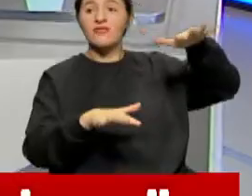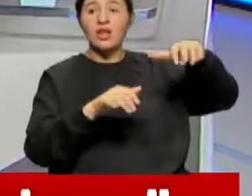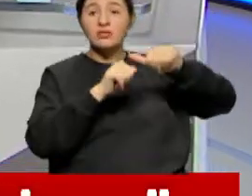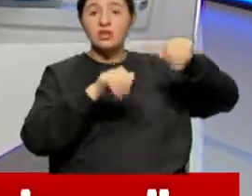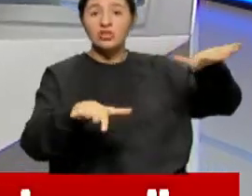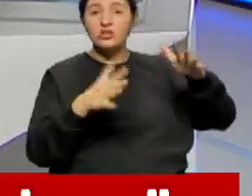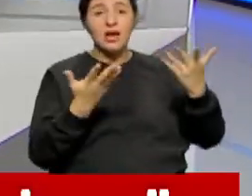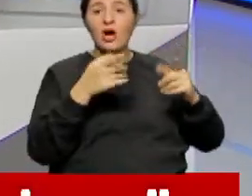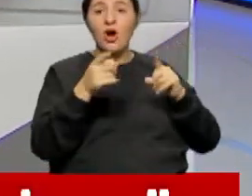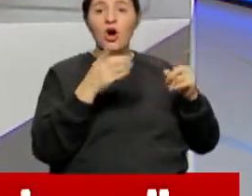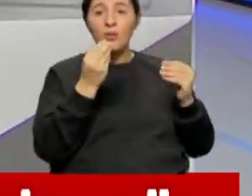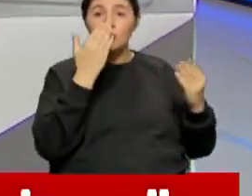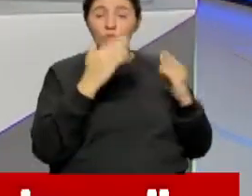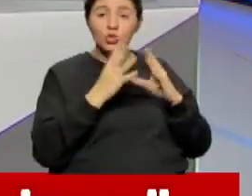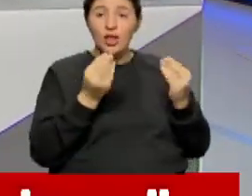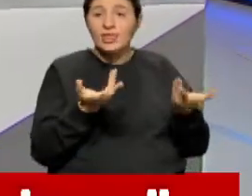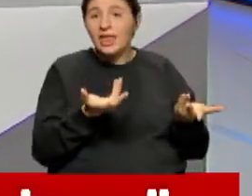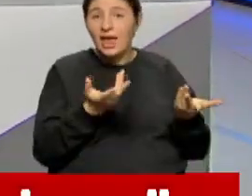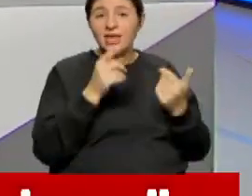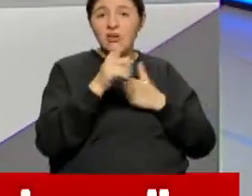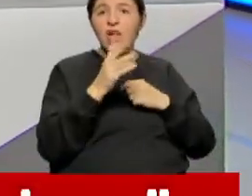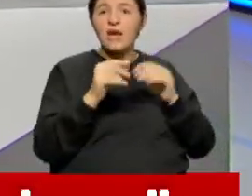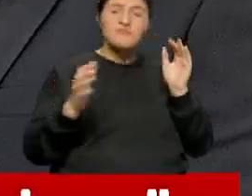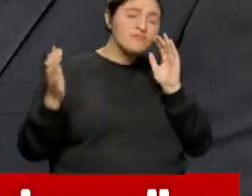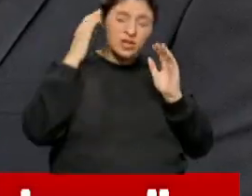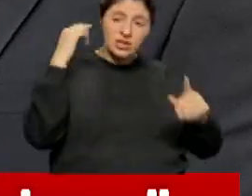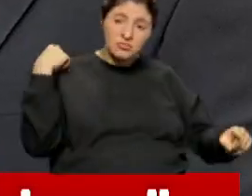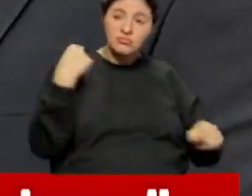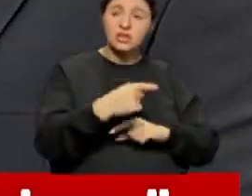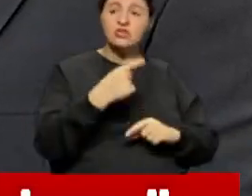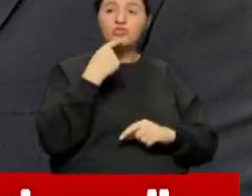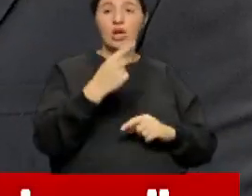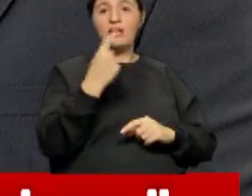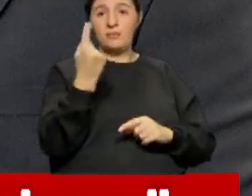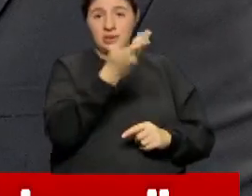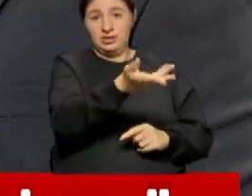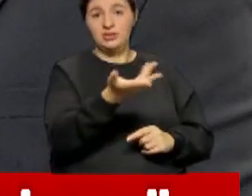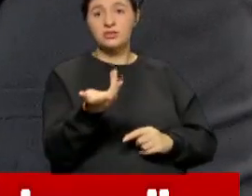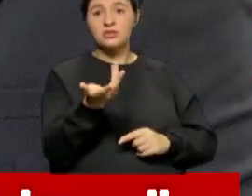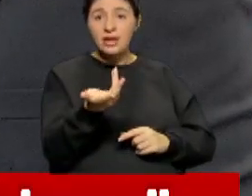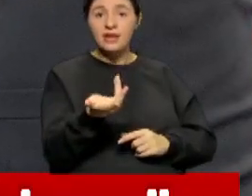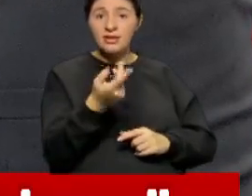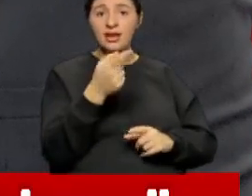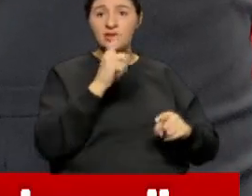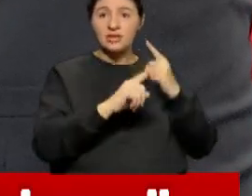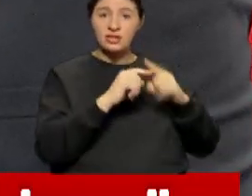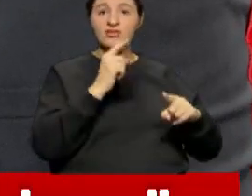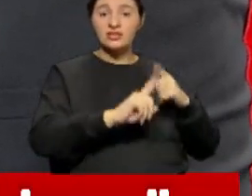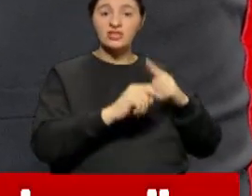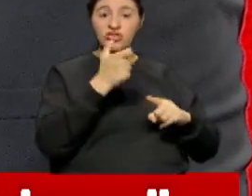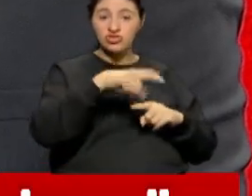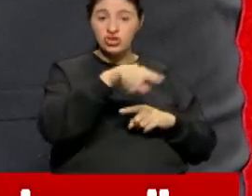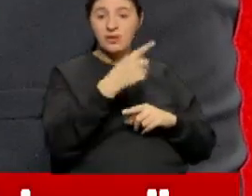olması gereken ne ideal olan ne sen Bunu en başından beri söyleyenlerden birisin zaten siyaset ve